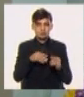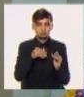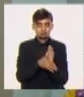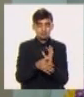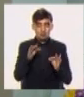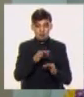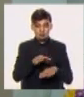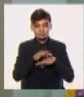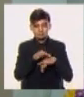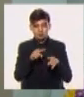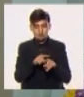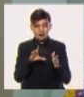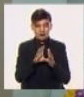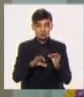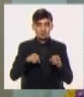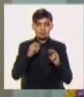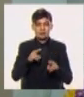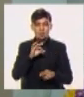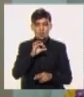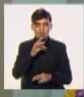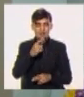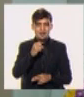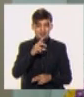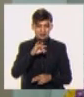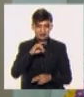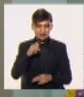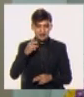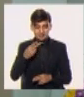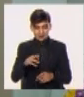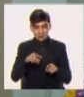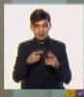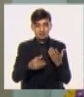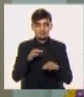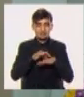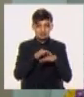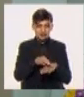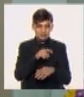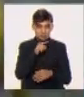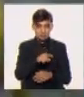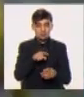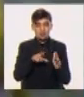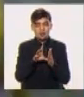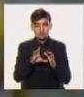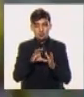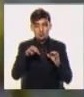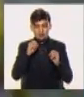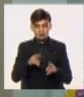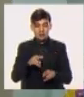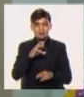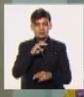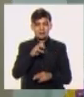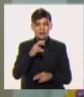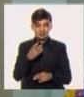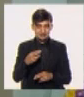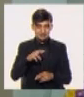на транспортировку энергопередающей организации у этого конкретного потребителя, чтобы доставить ему электроэнергию от конкретной станции. При этом